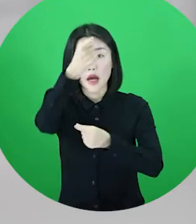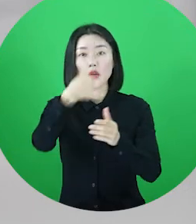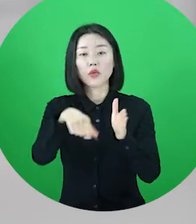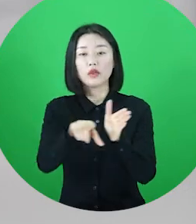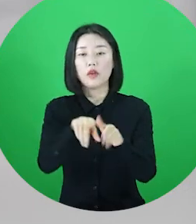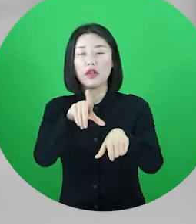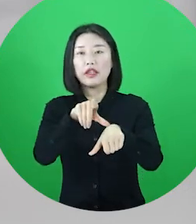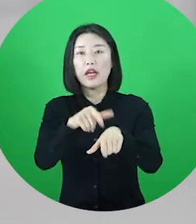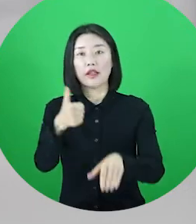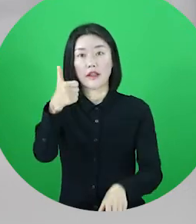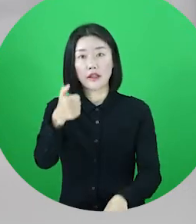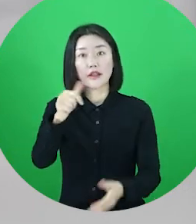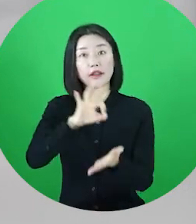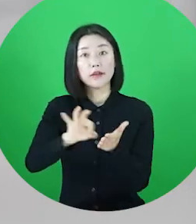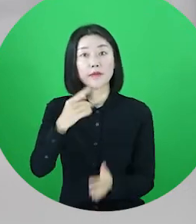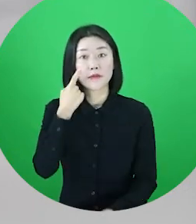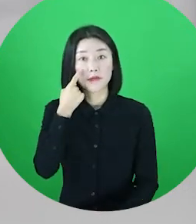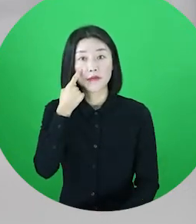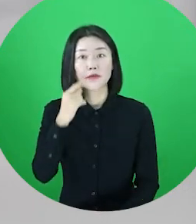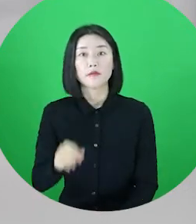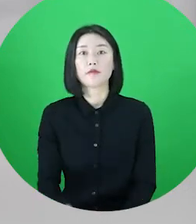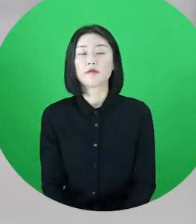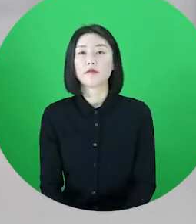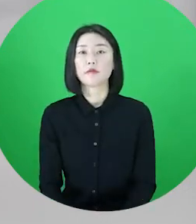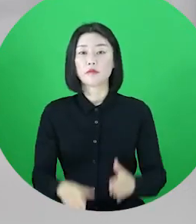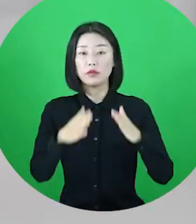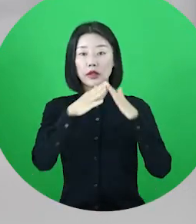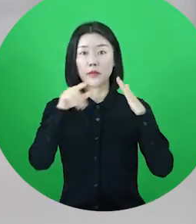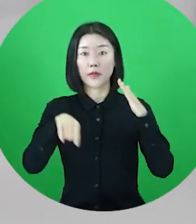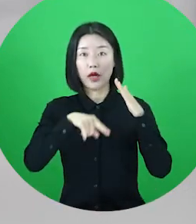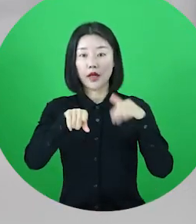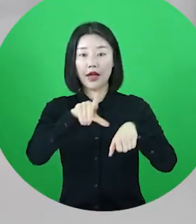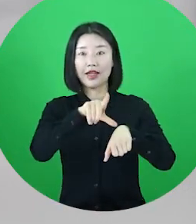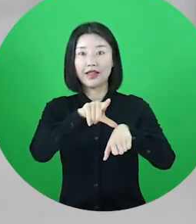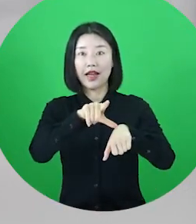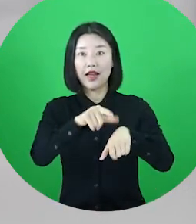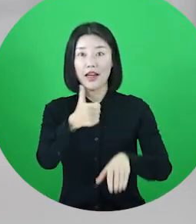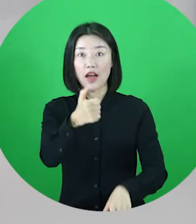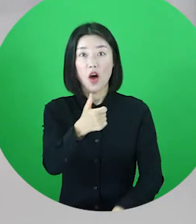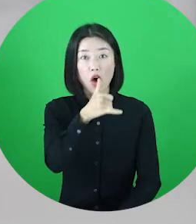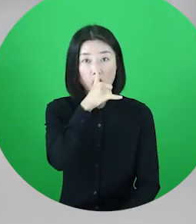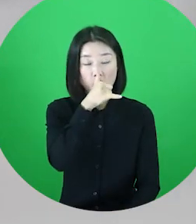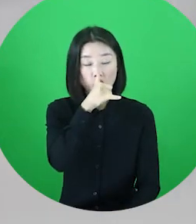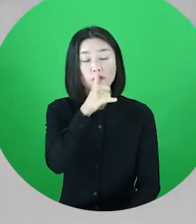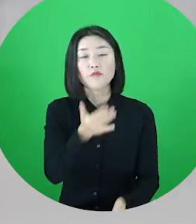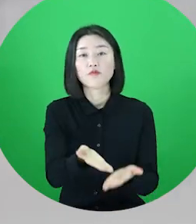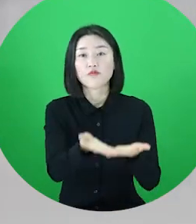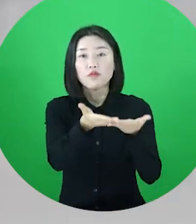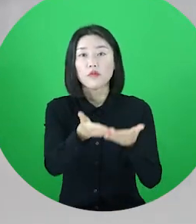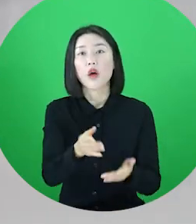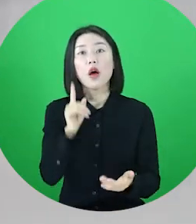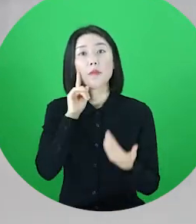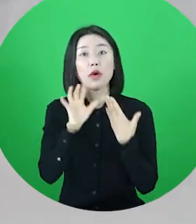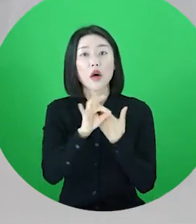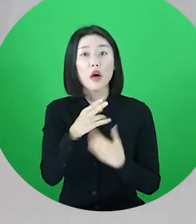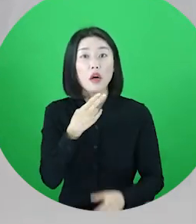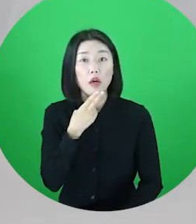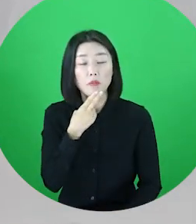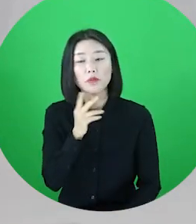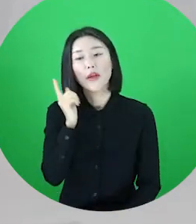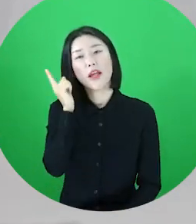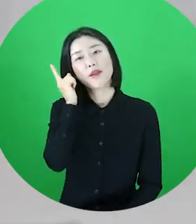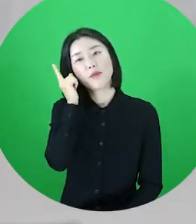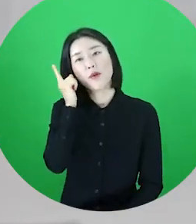위해 타이머를 사용하겠습니다. 타이머가 있는 친구들은 바로 사용하고 휴대폰 타이머를